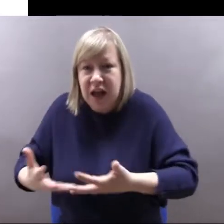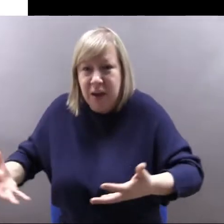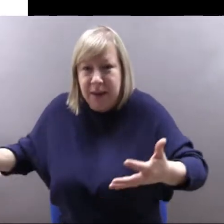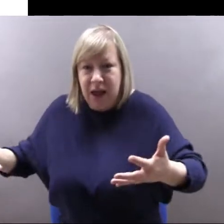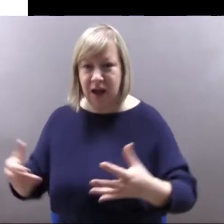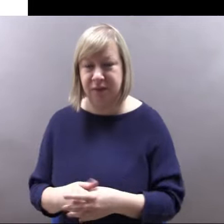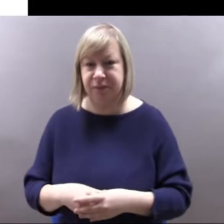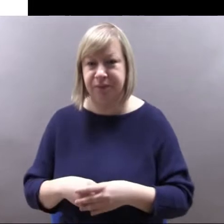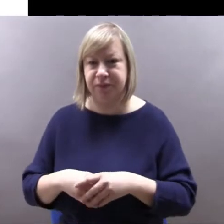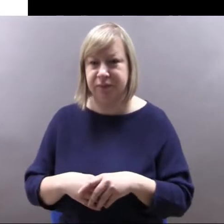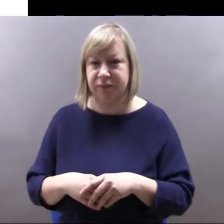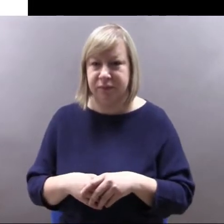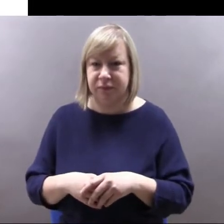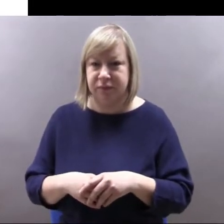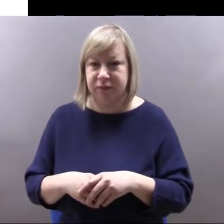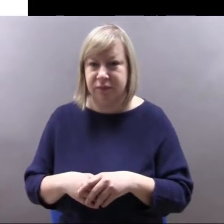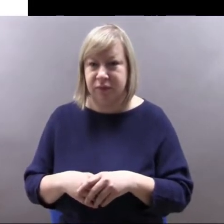została